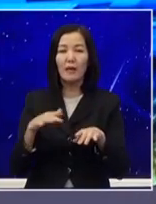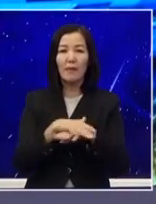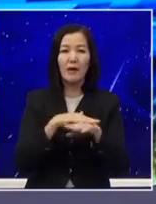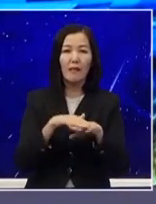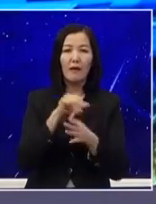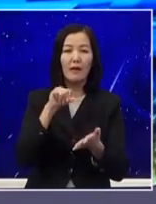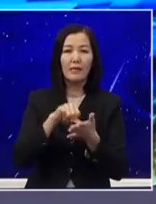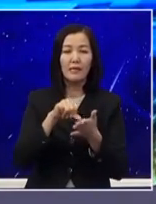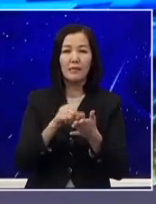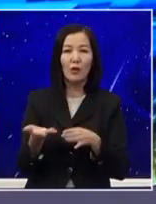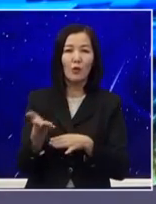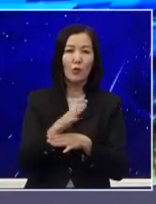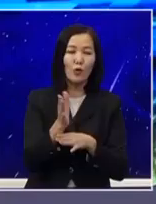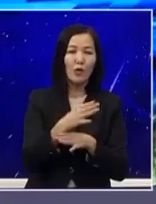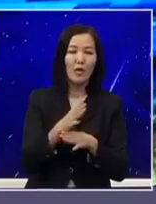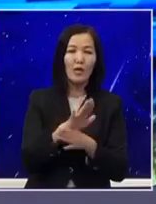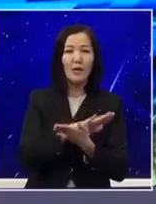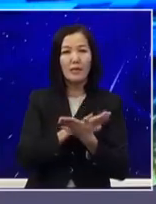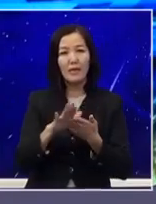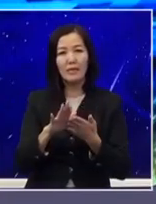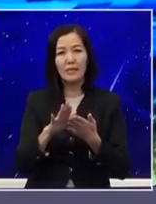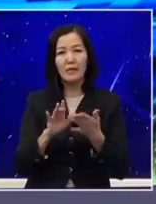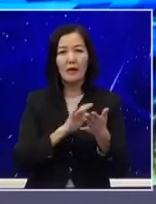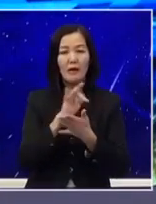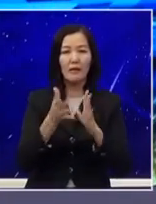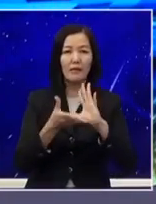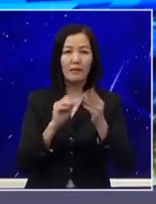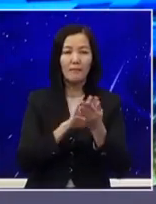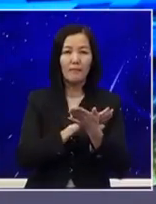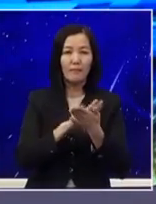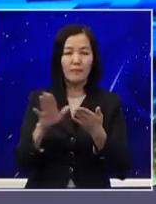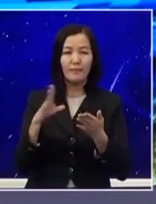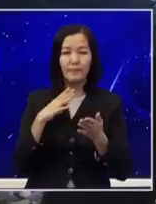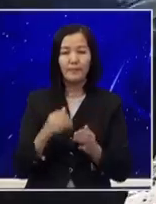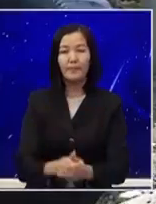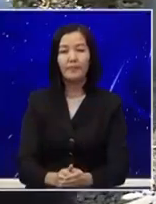жұмылдырылды. Олар қолдарына күрек саймандарын алып, шаһарды қоқыстан тазартты.